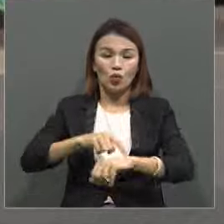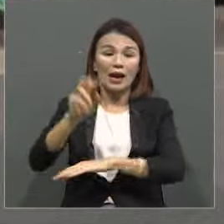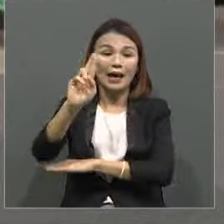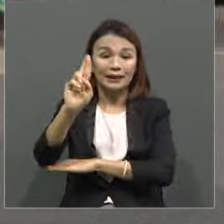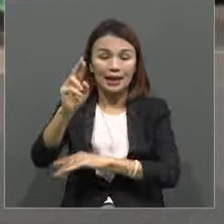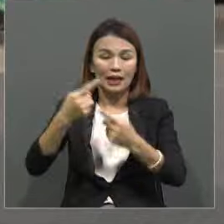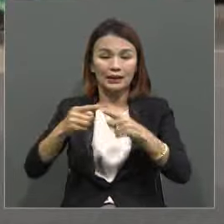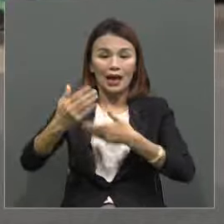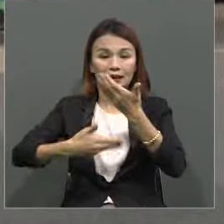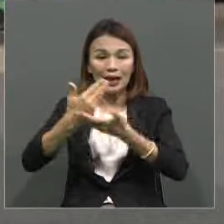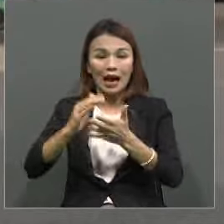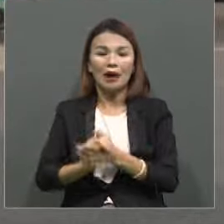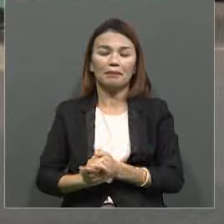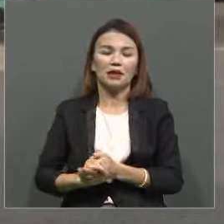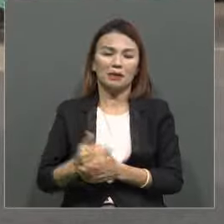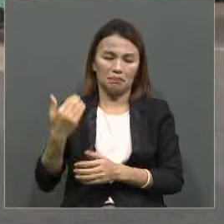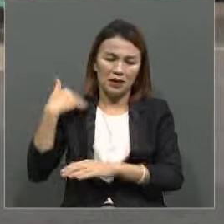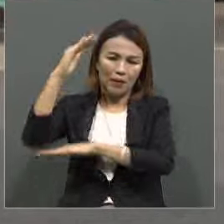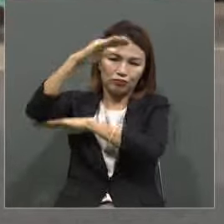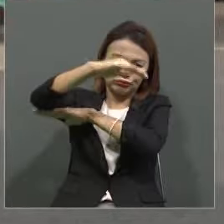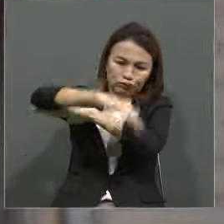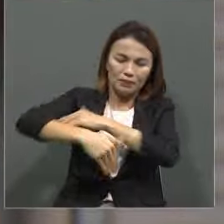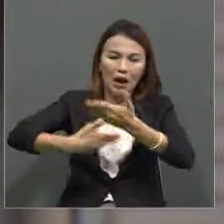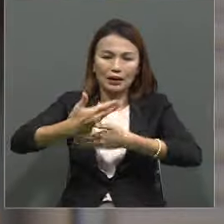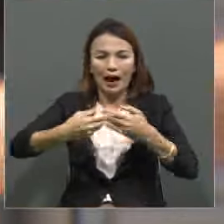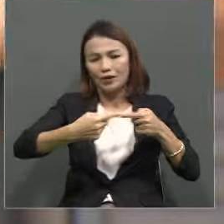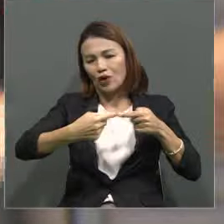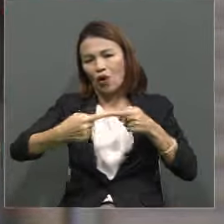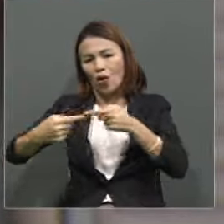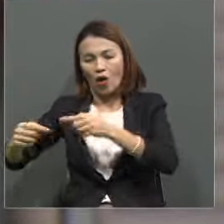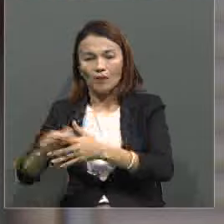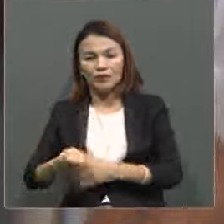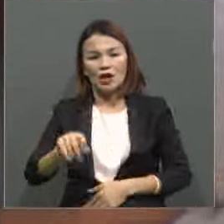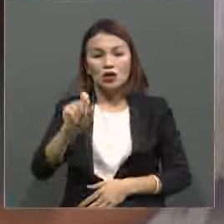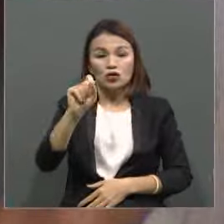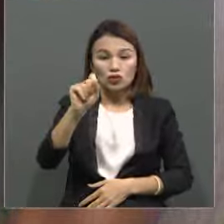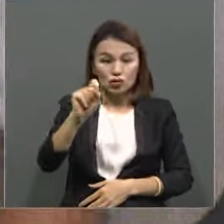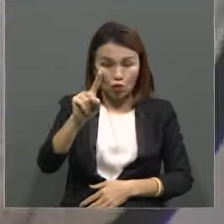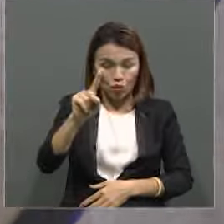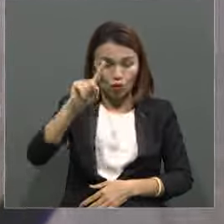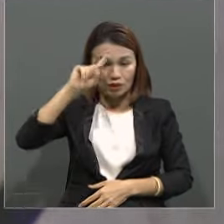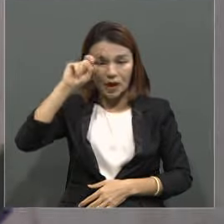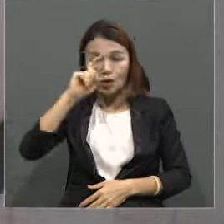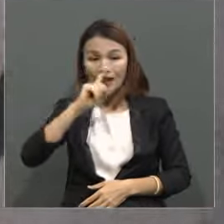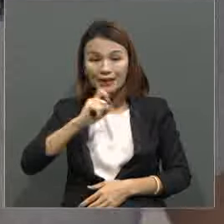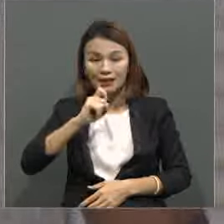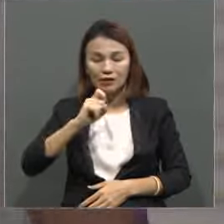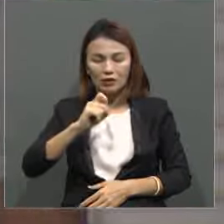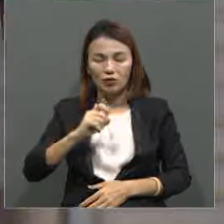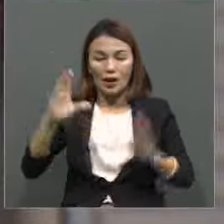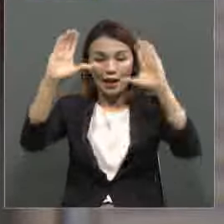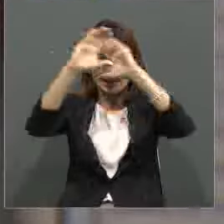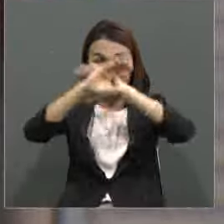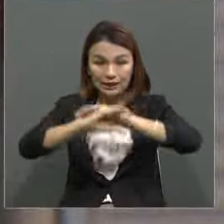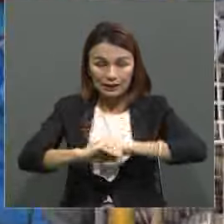ขายถึงมืดนะมีอีกนะครับประกาศเรื่องการจัดตลาดนัดกลางคืนวันศุกร์เสาร์และอาทิตย์คือจตุจักรเนี่ยเขาจะข